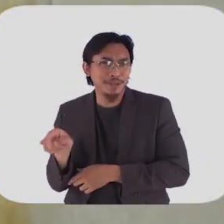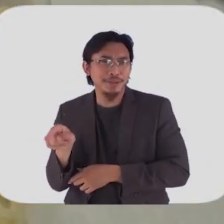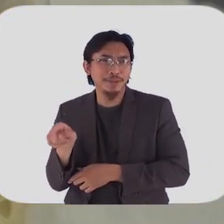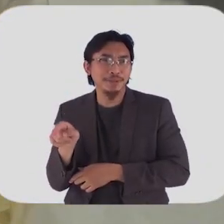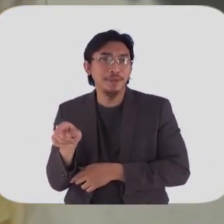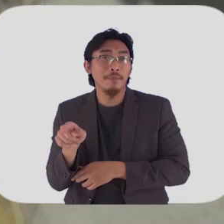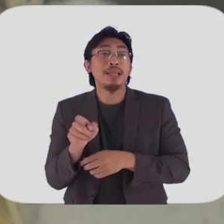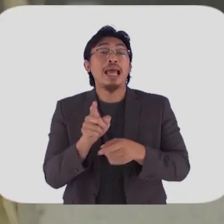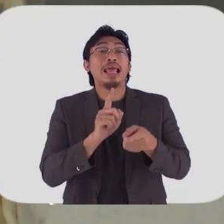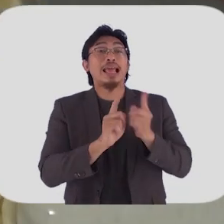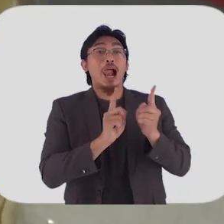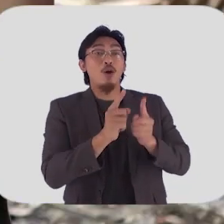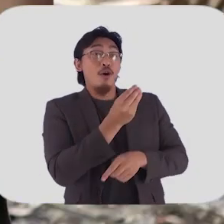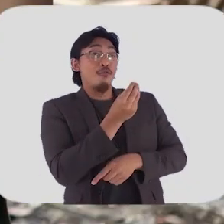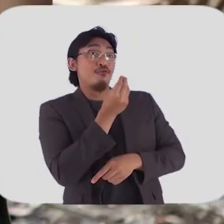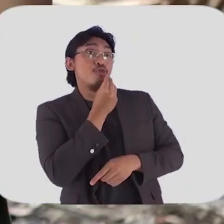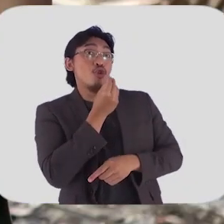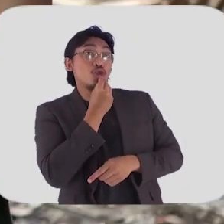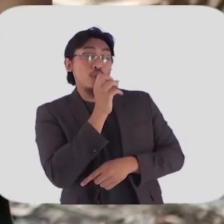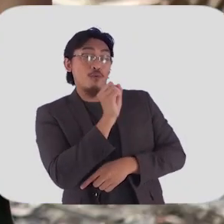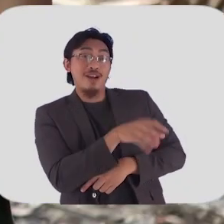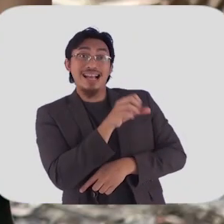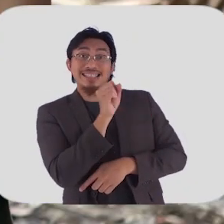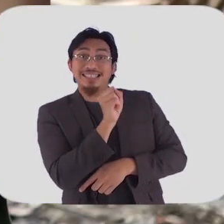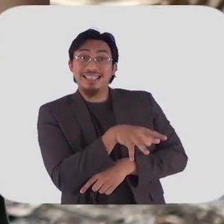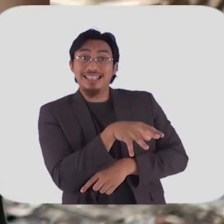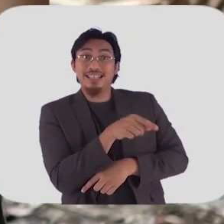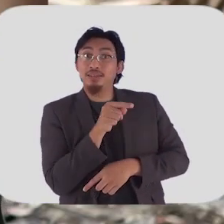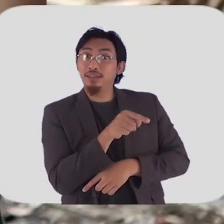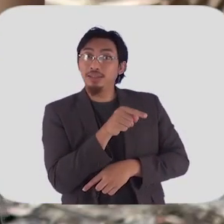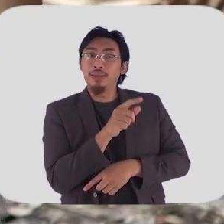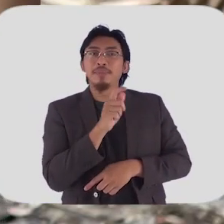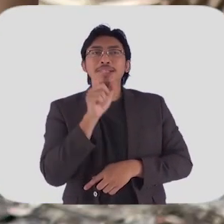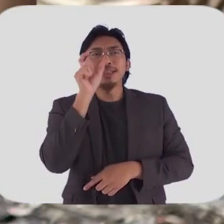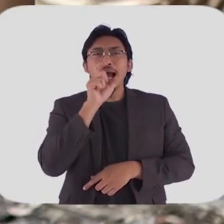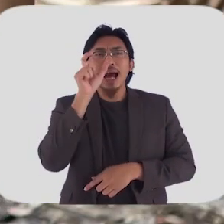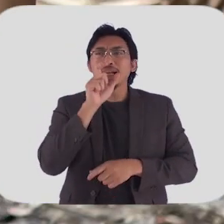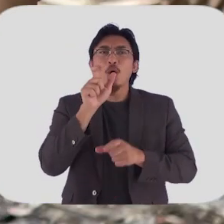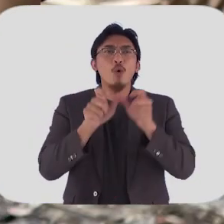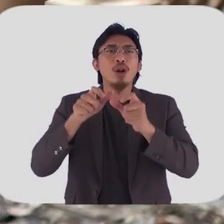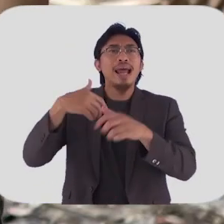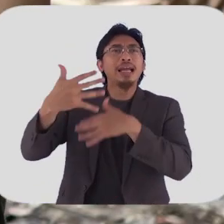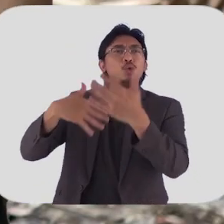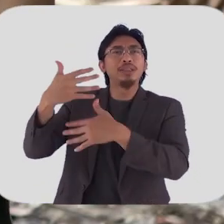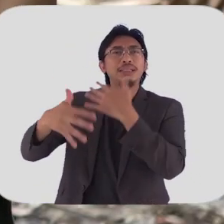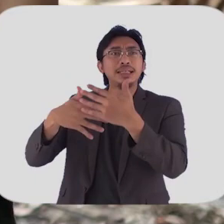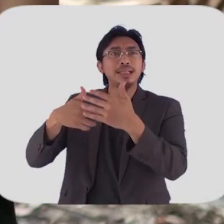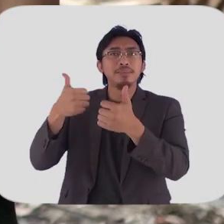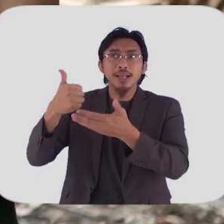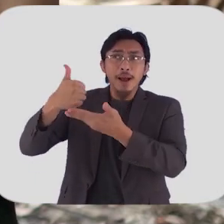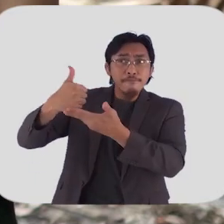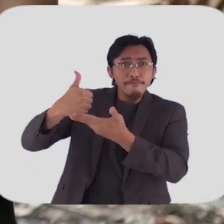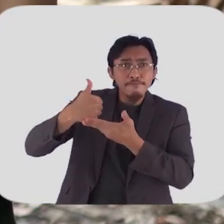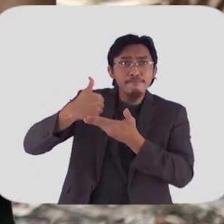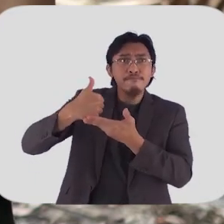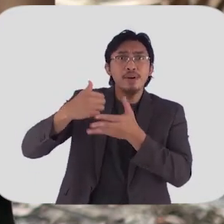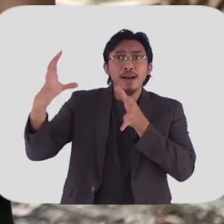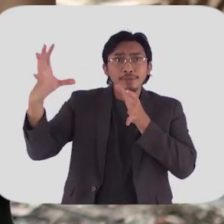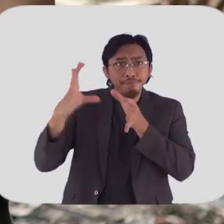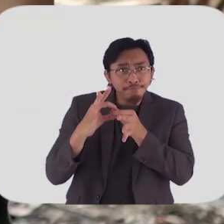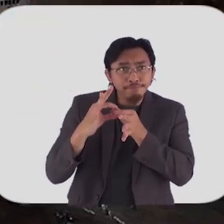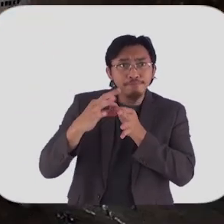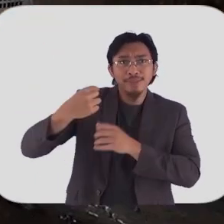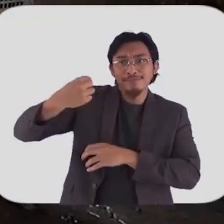itu. Adapun food waste-nya ini memang menjadi challenge ya. Food waste kita mencoba mencari off-takers yang memang skala